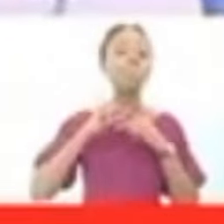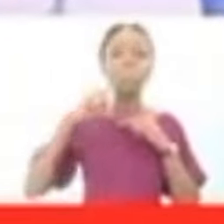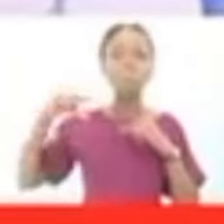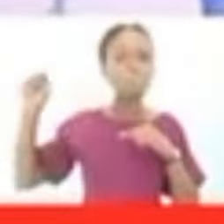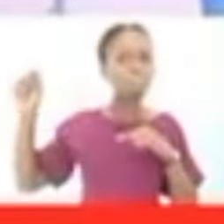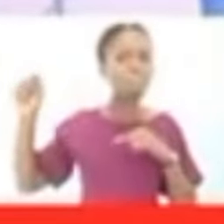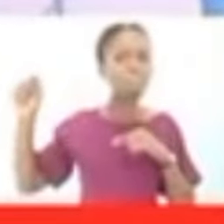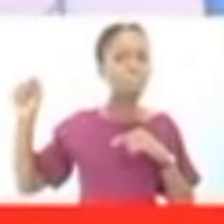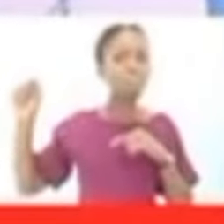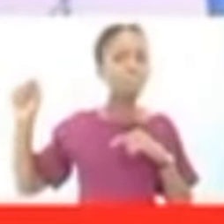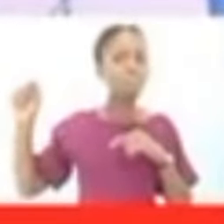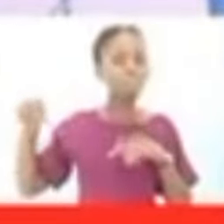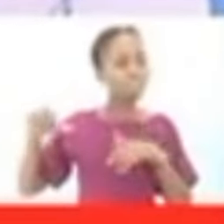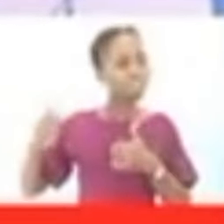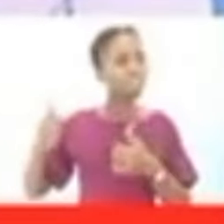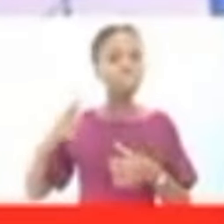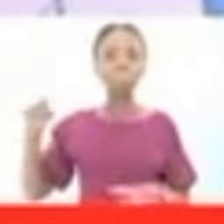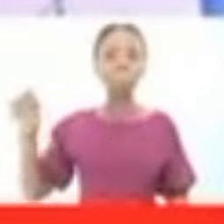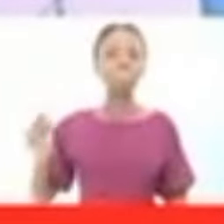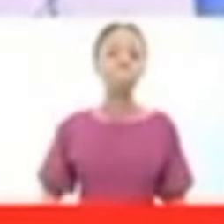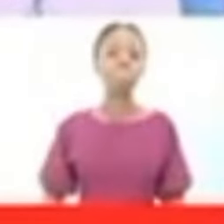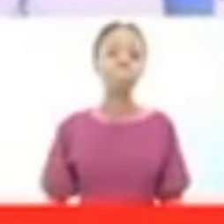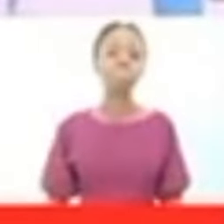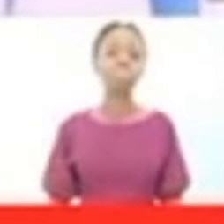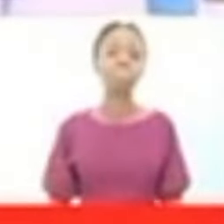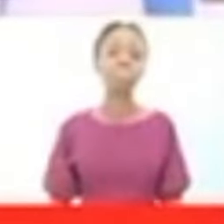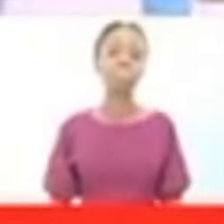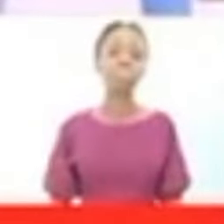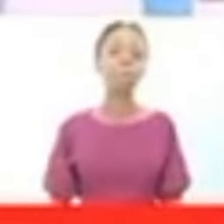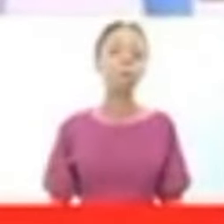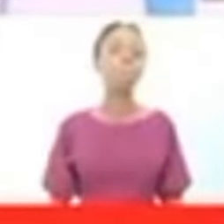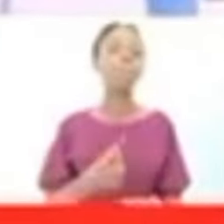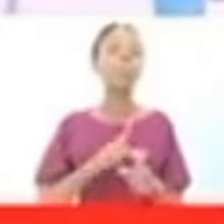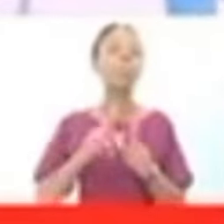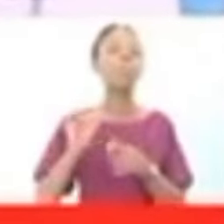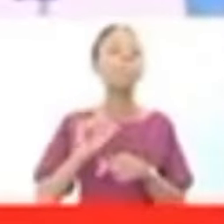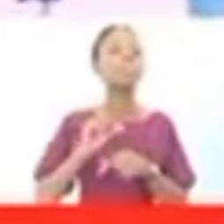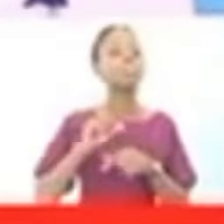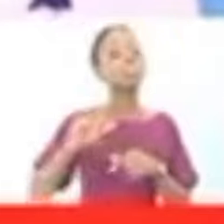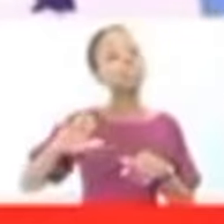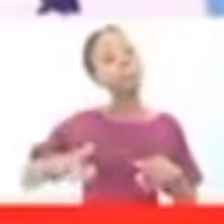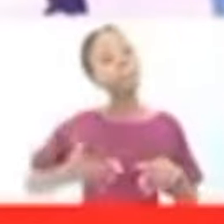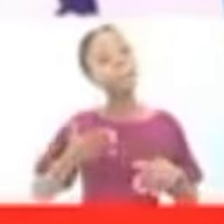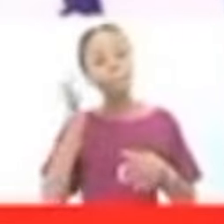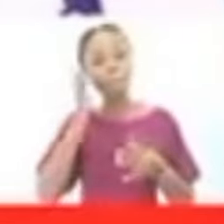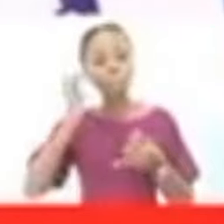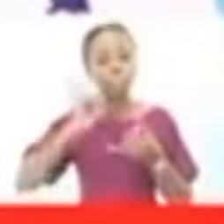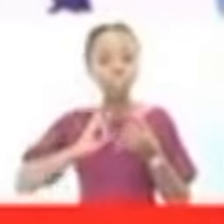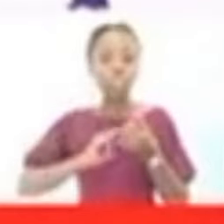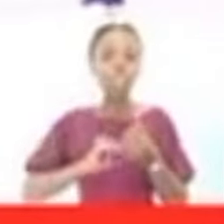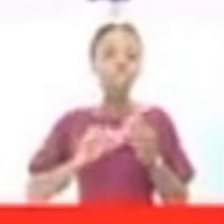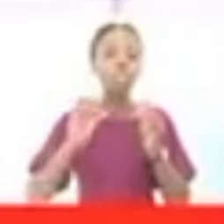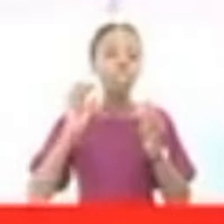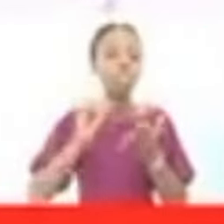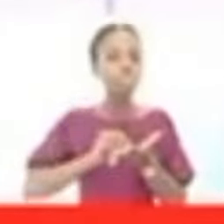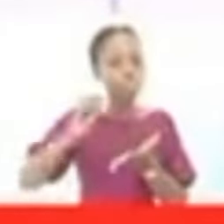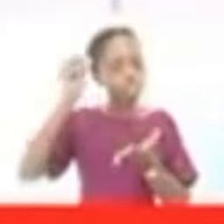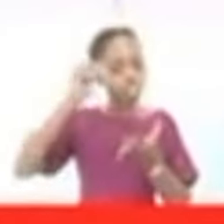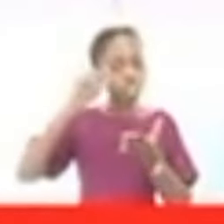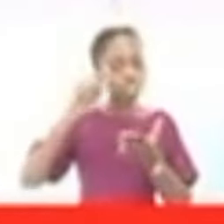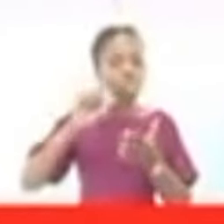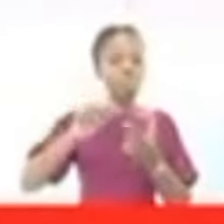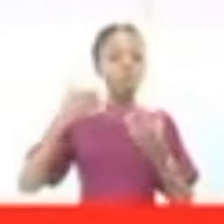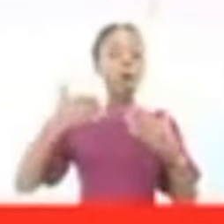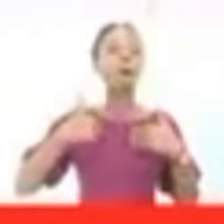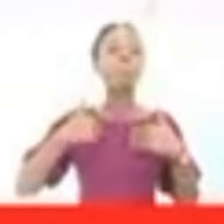naenda sawa, nenda tu. Lakini huwa namwambia mama, tujifunze kuwa na